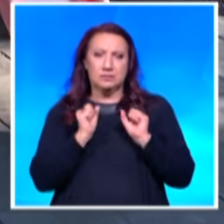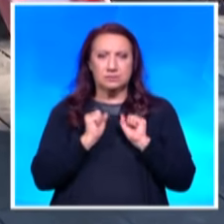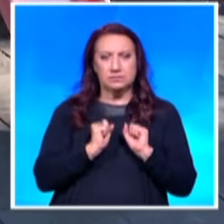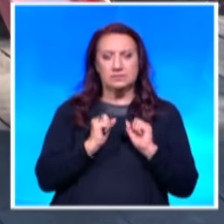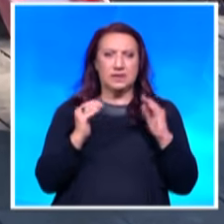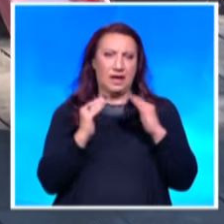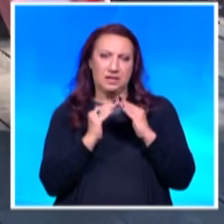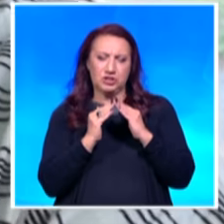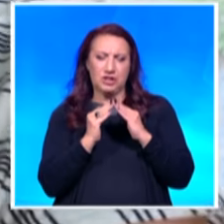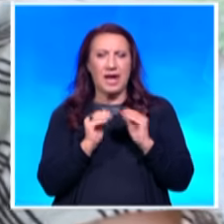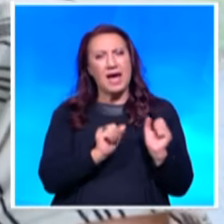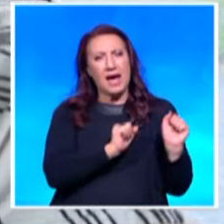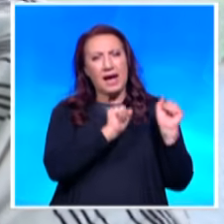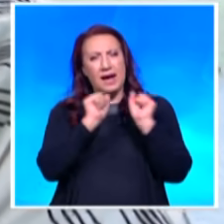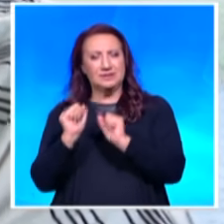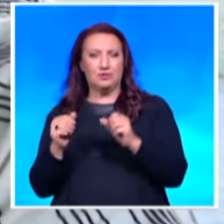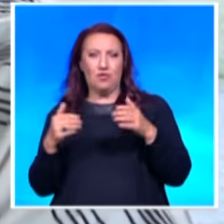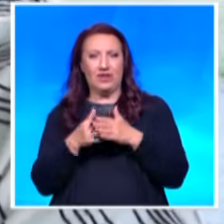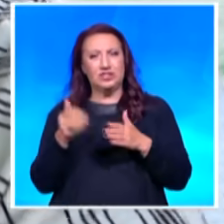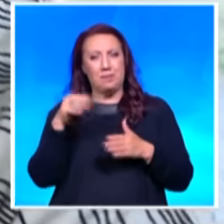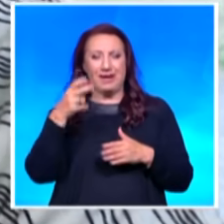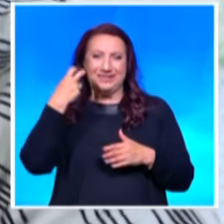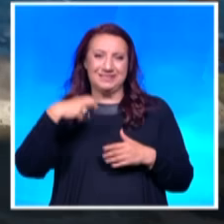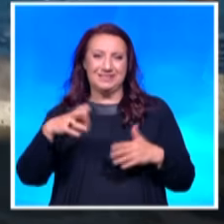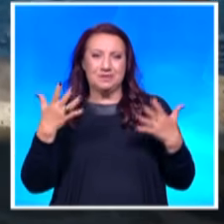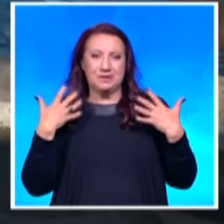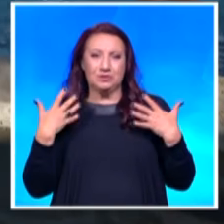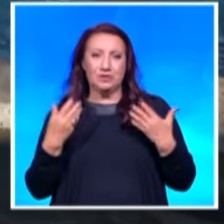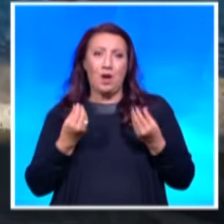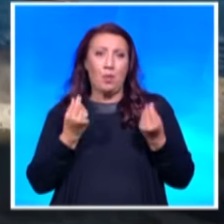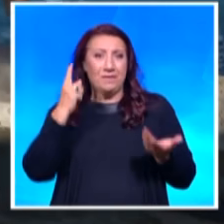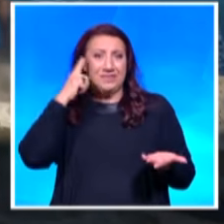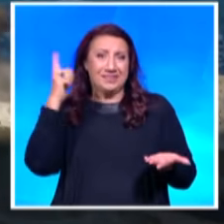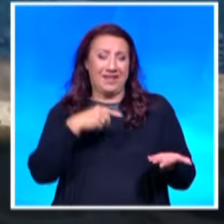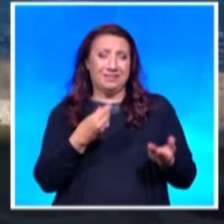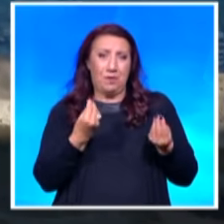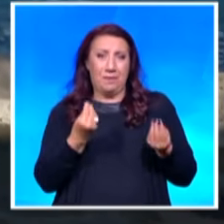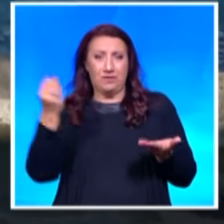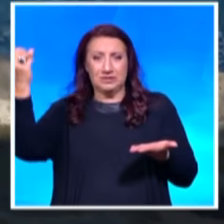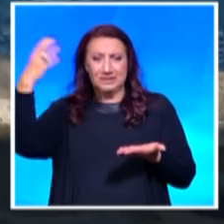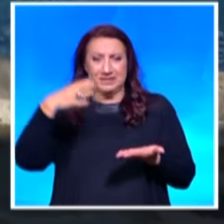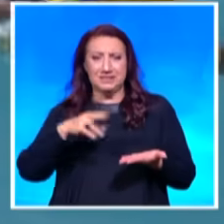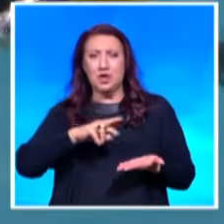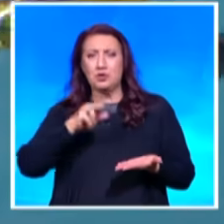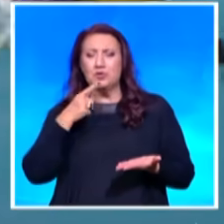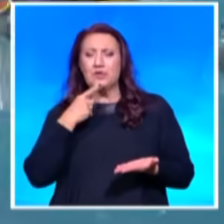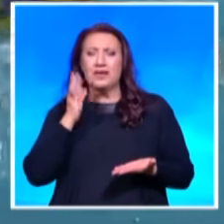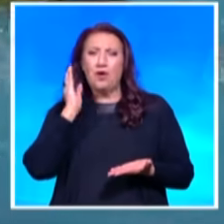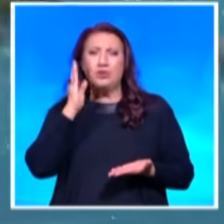късно вечер пак. Хубав ден, хубаво слънце. Други още преди обед потърсиха прохлада във водата.